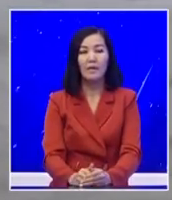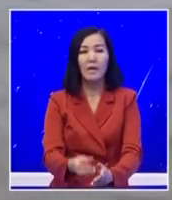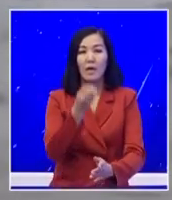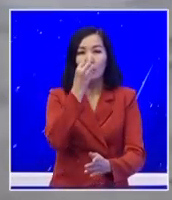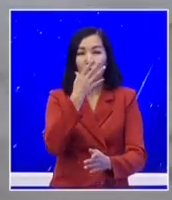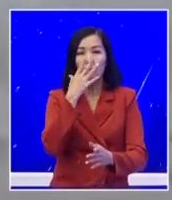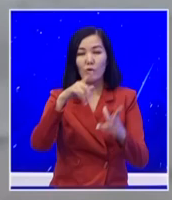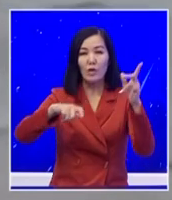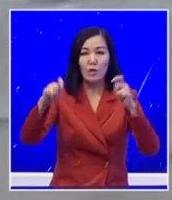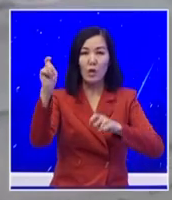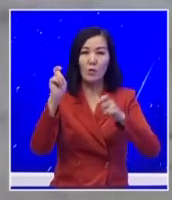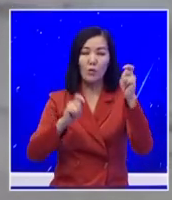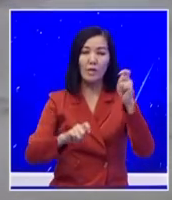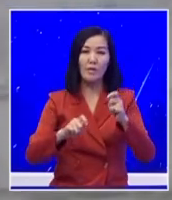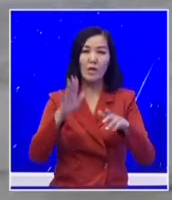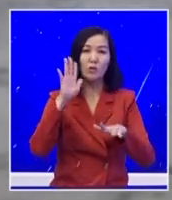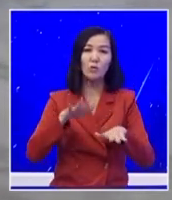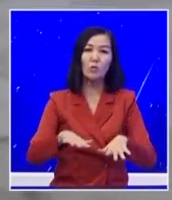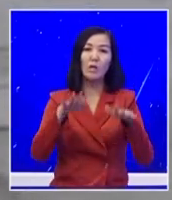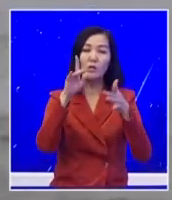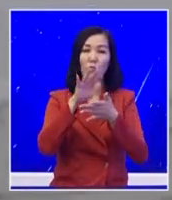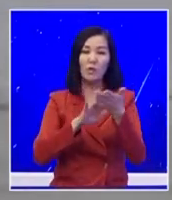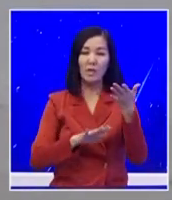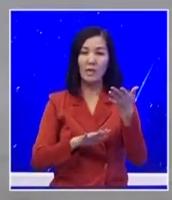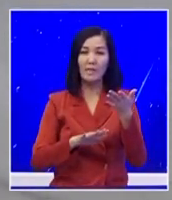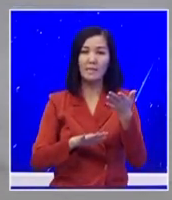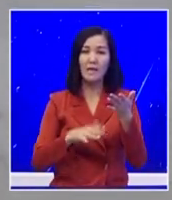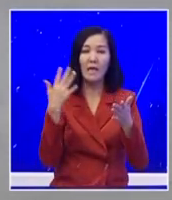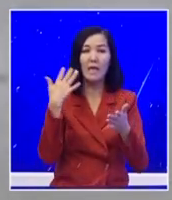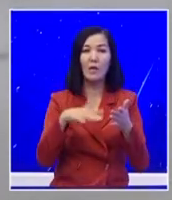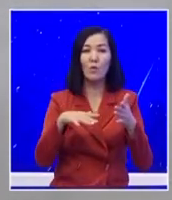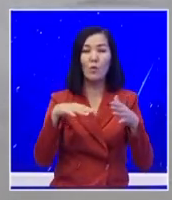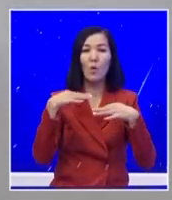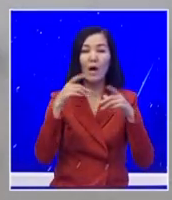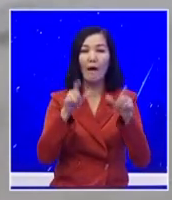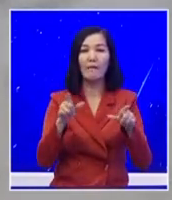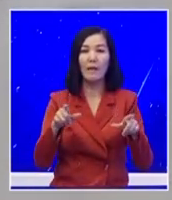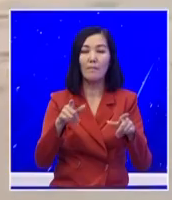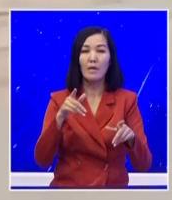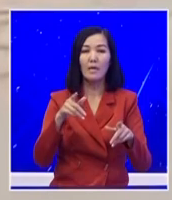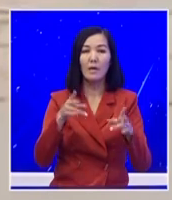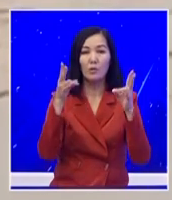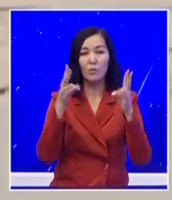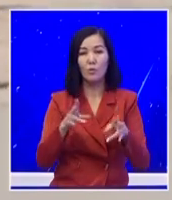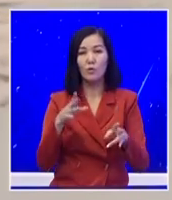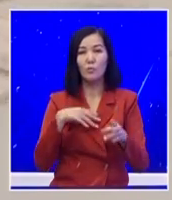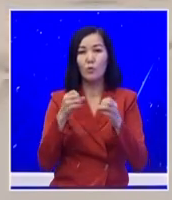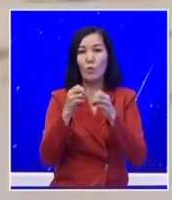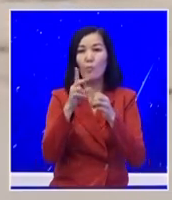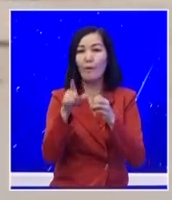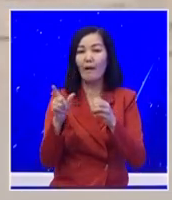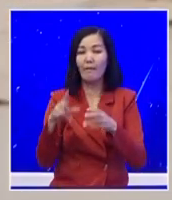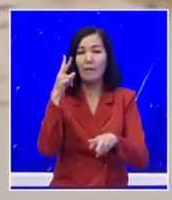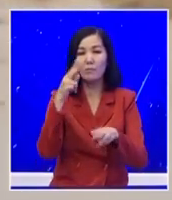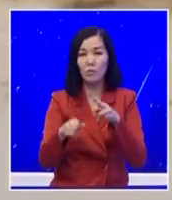Жапонияда толасы жауған жауын соңы су тасқынына ұласты. Салдарынан 50-ге тарта адам көз жұмған. Тағы 11 тұрғын істісі